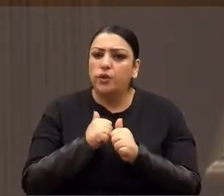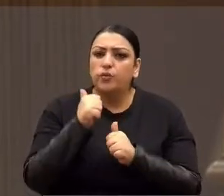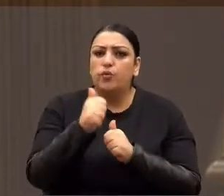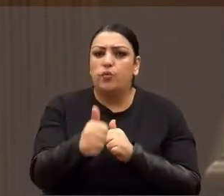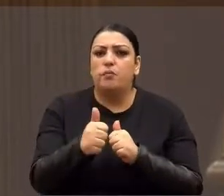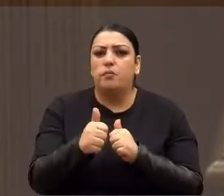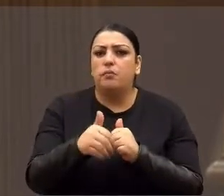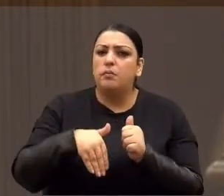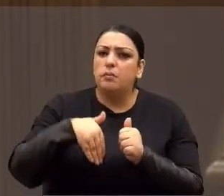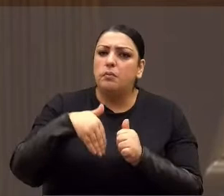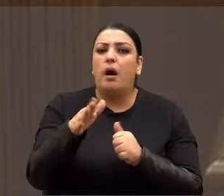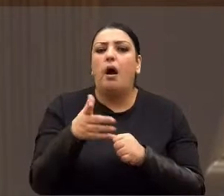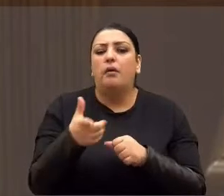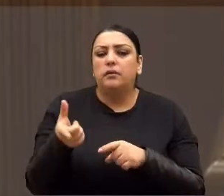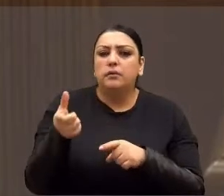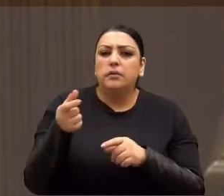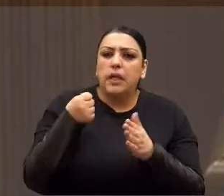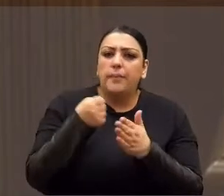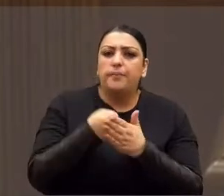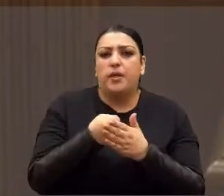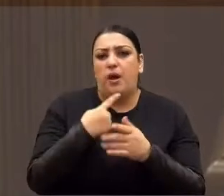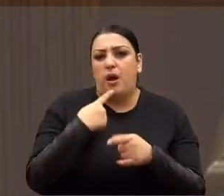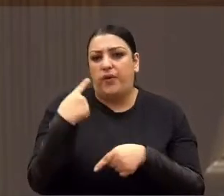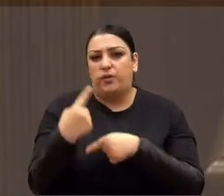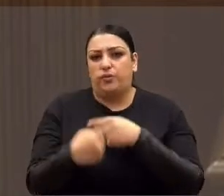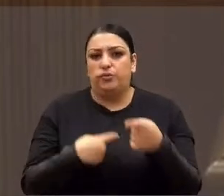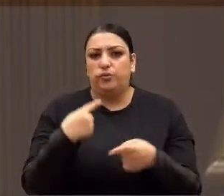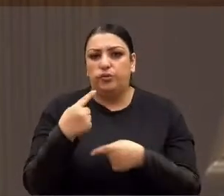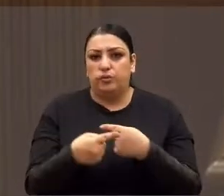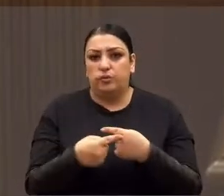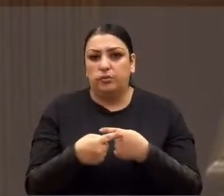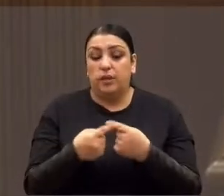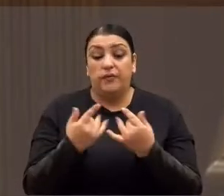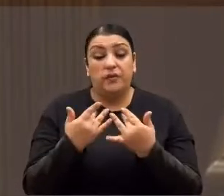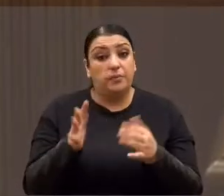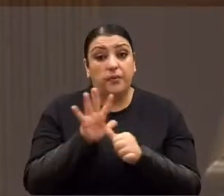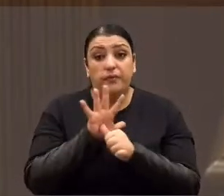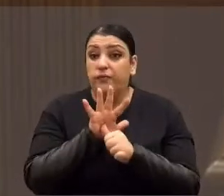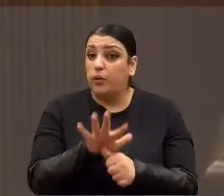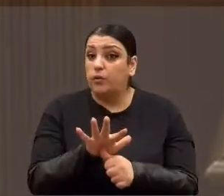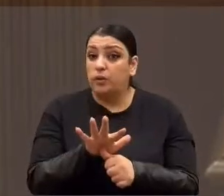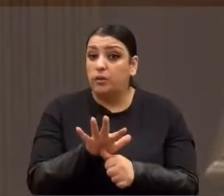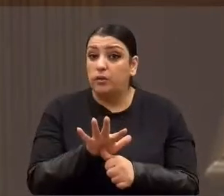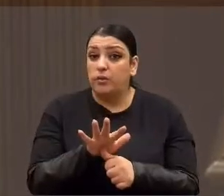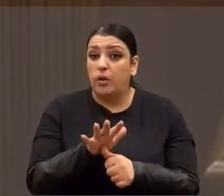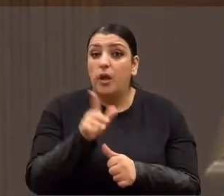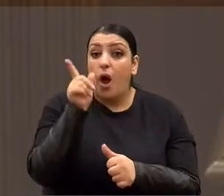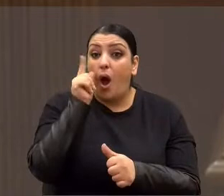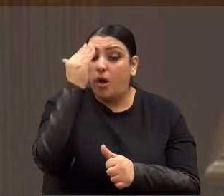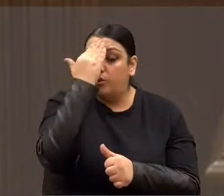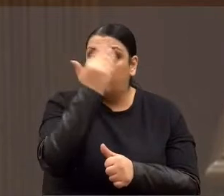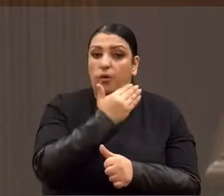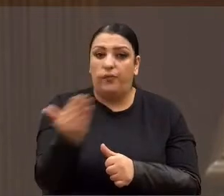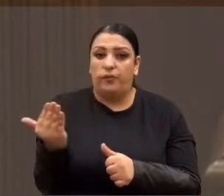հավերժություն։ Եվ ցանկացած ոտնձգություն հայ ժողովրդի նկատմամբ